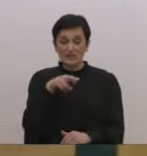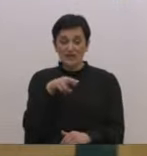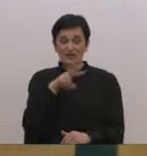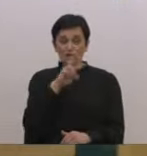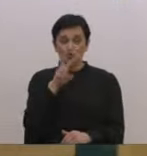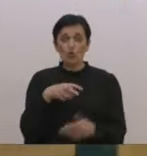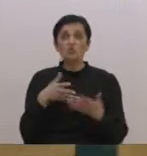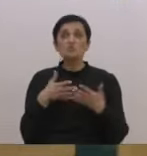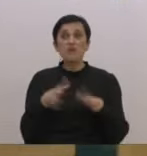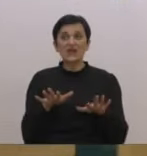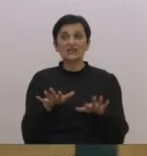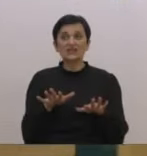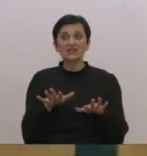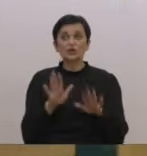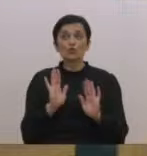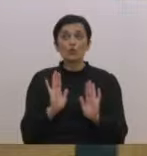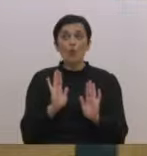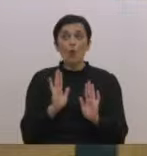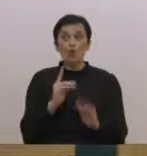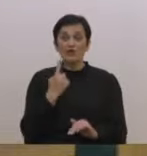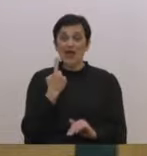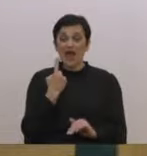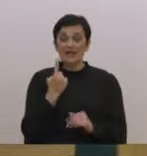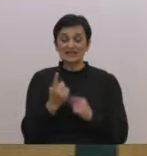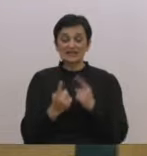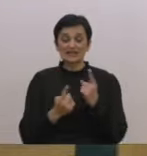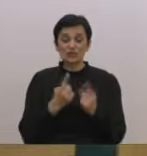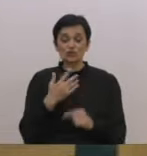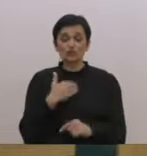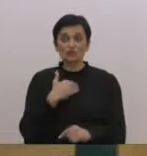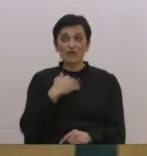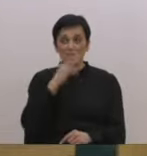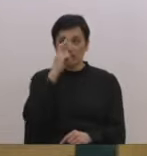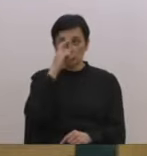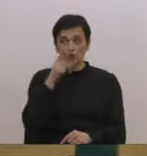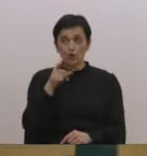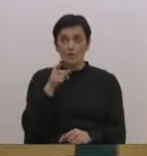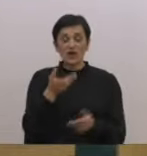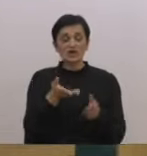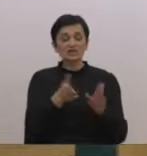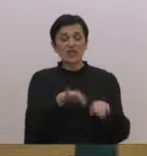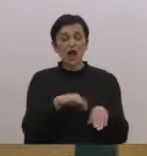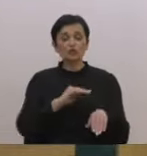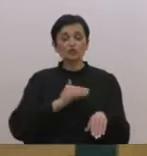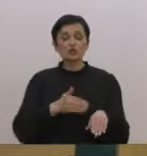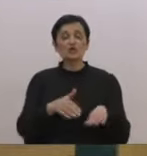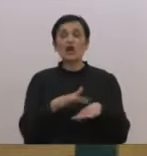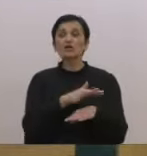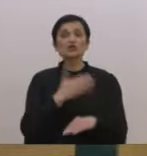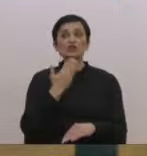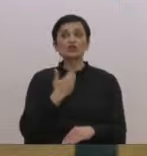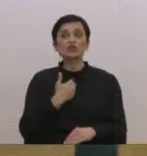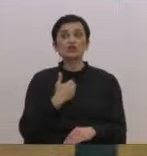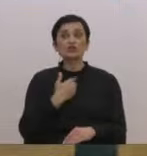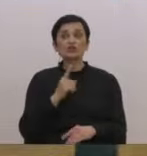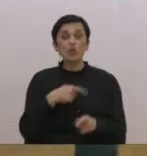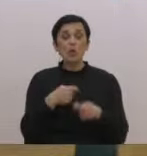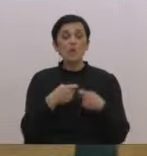მეტი მხოლოდ ერთი რეფორმით ჩვენმა ხელისუფლებამ დაუტოვა კერძო სექტორს, რისთვის